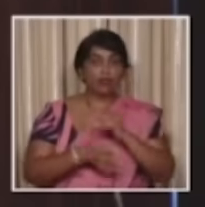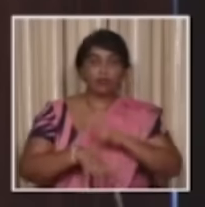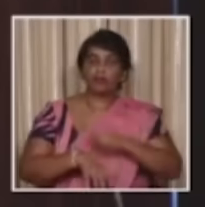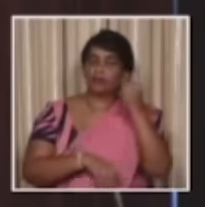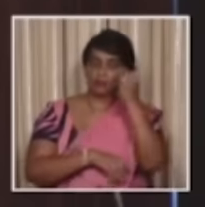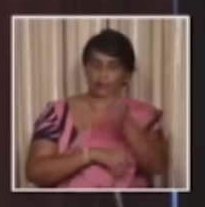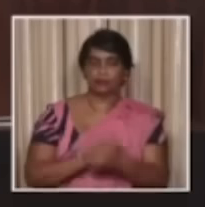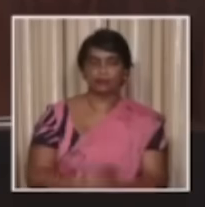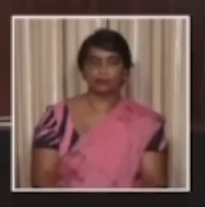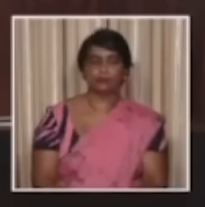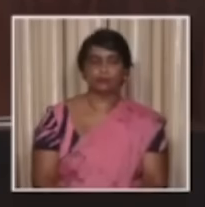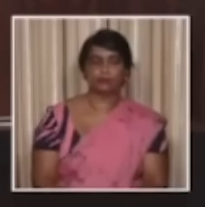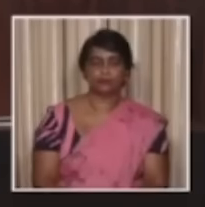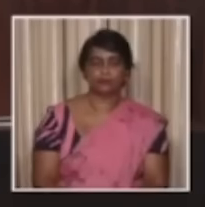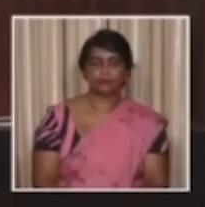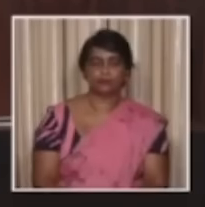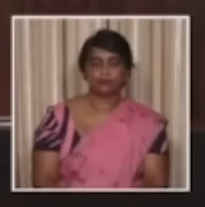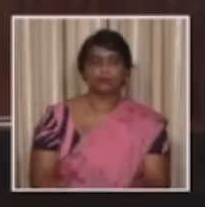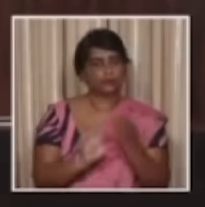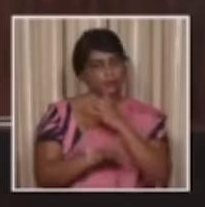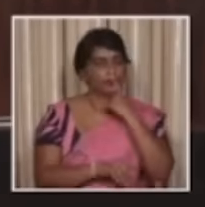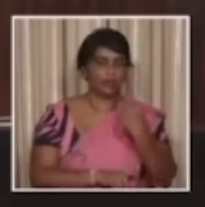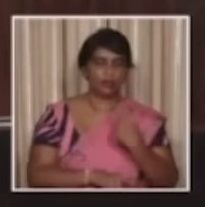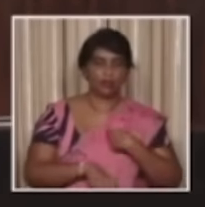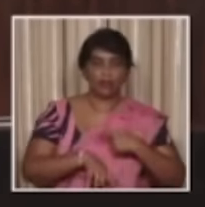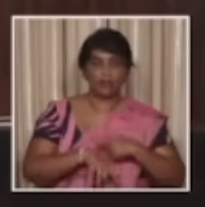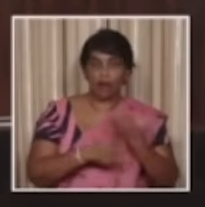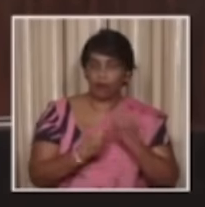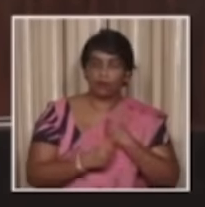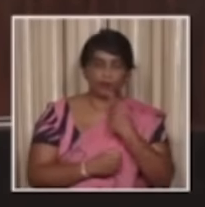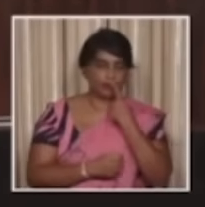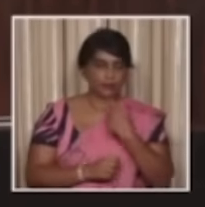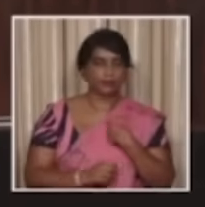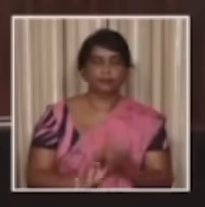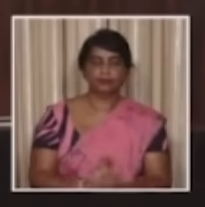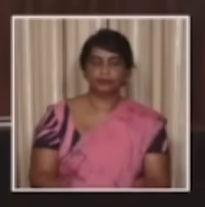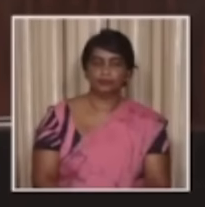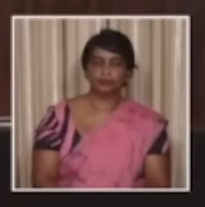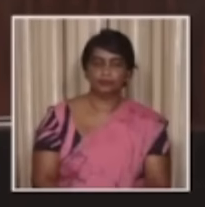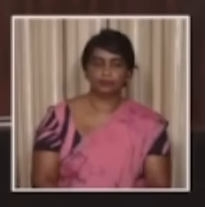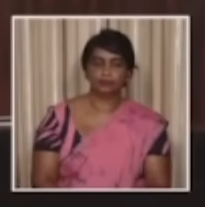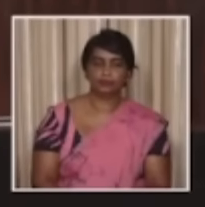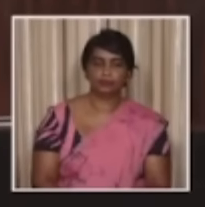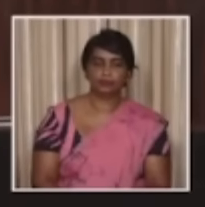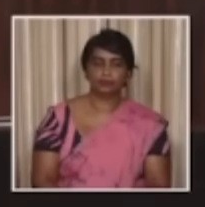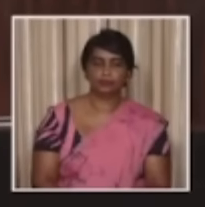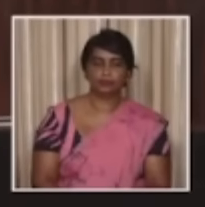දෙන්න. වෙලාව මට කලින් දන්වන්න ඔබතුමාලට අවශ්‍ය වෙලාව අවශ්‍යලා.